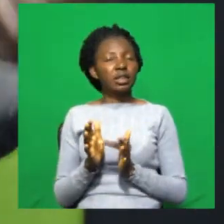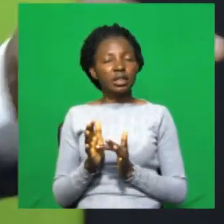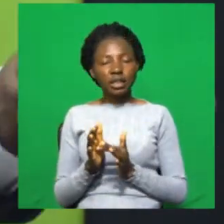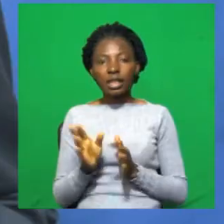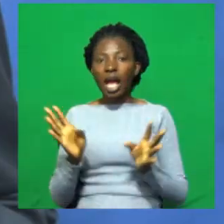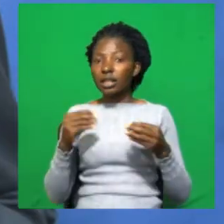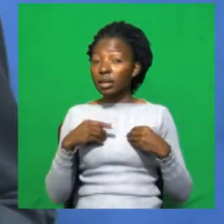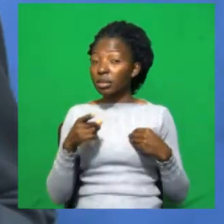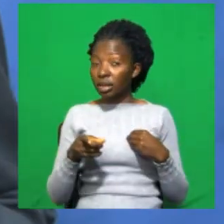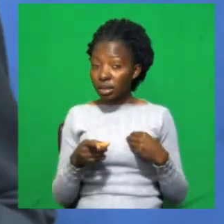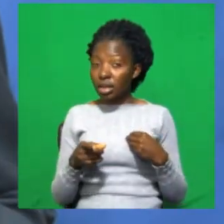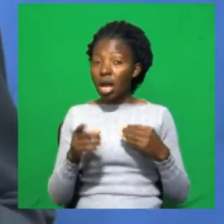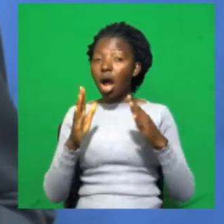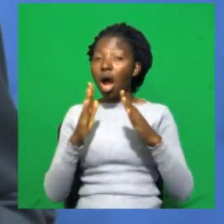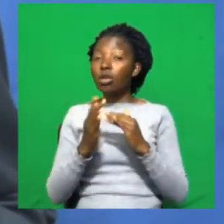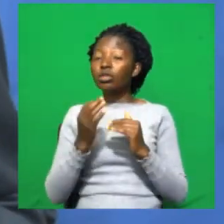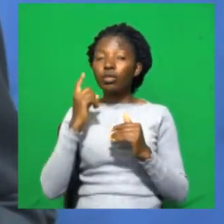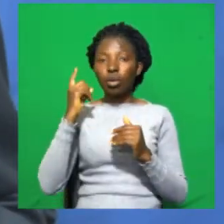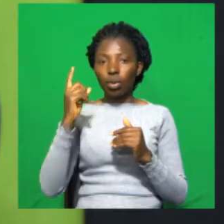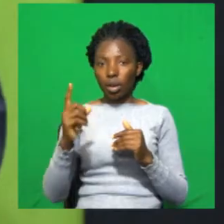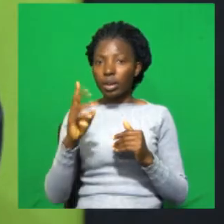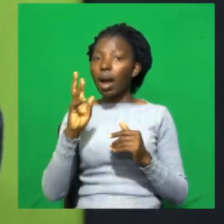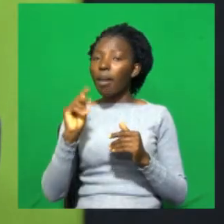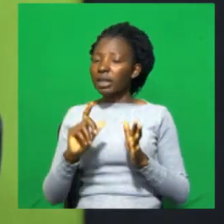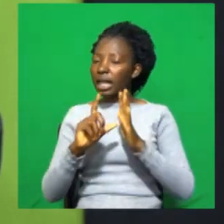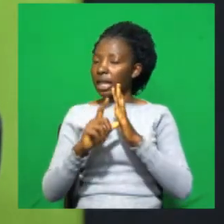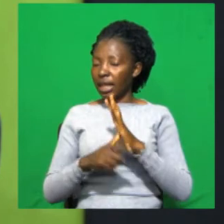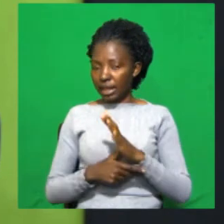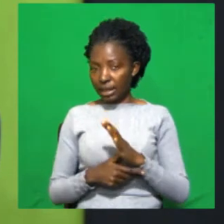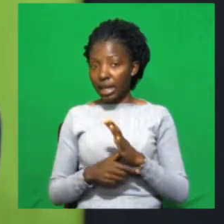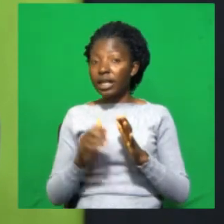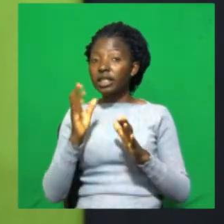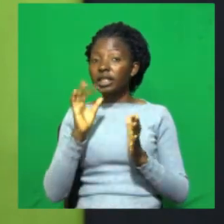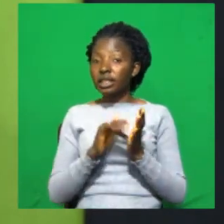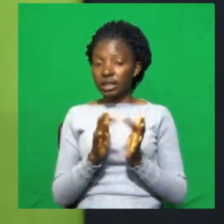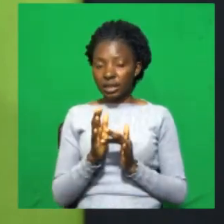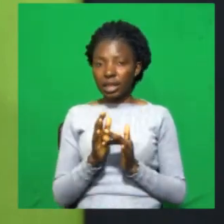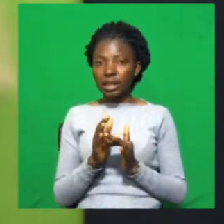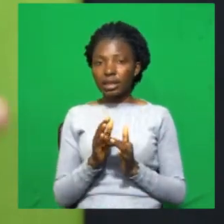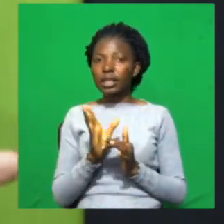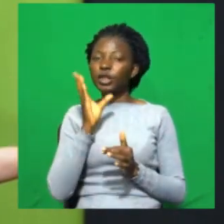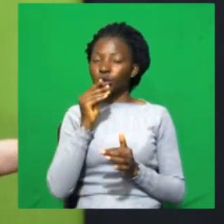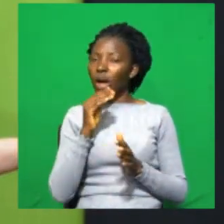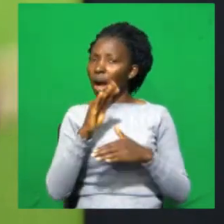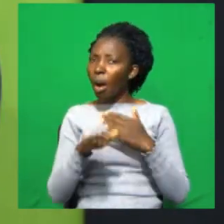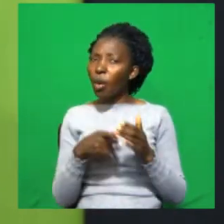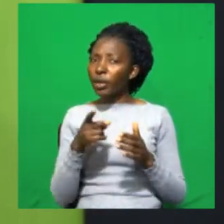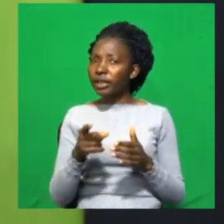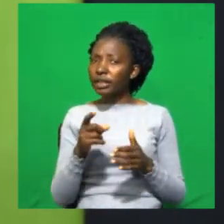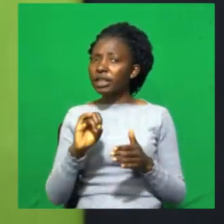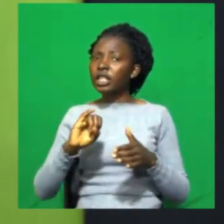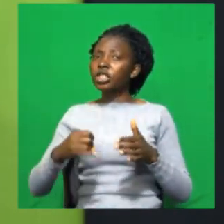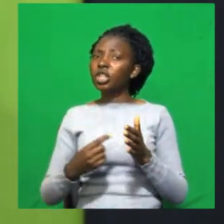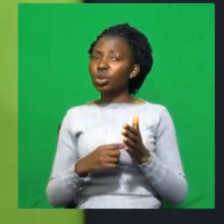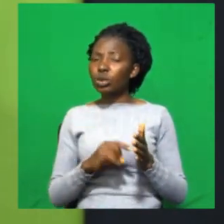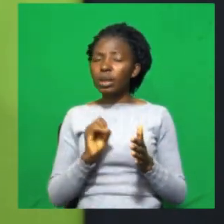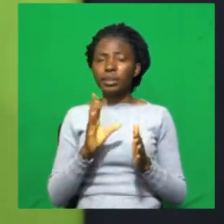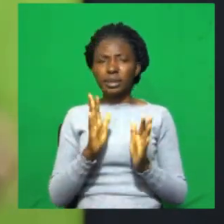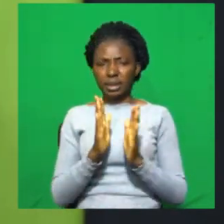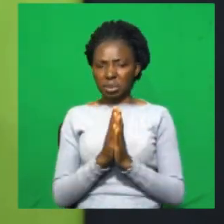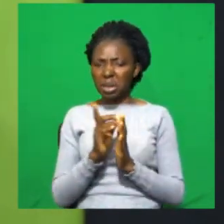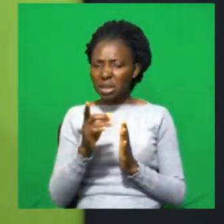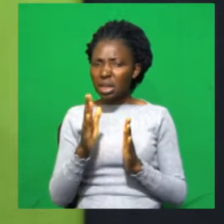iyo temberi iyoyo. But ngatimunzwei futi Jesu ateereri makore ati fambei kuti akaramba here achiti